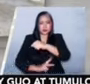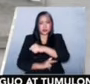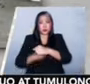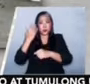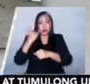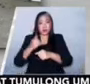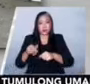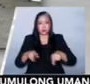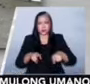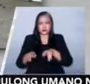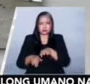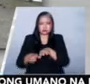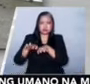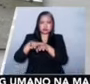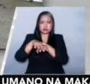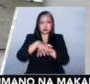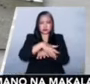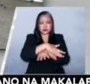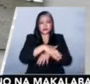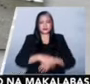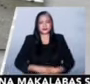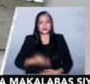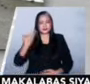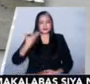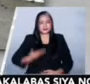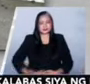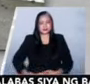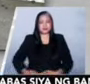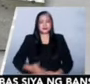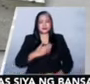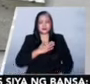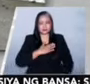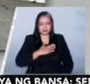dyan kahapon. Ito ang unang balita. James Agustin para sa GMA Integrated News.